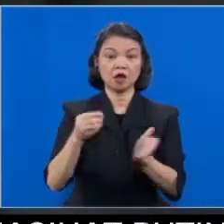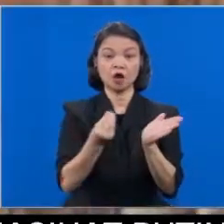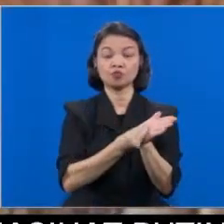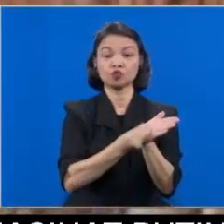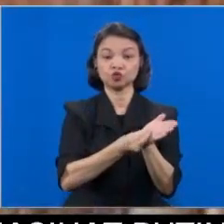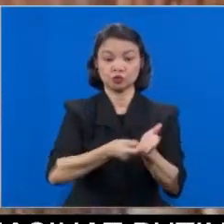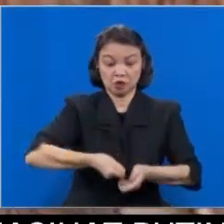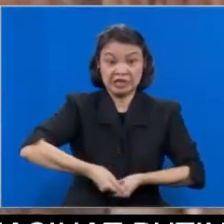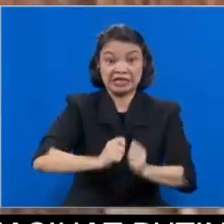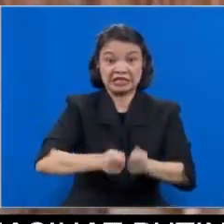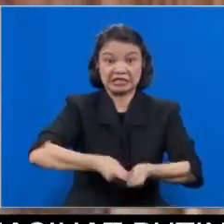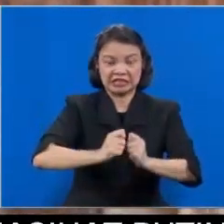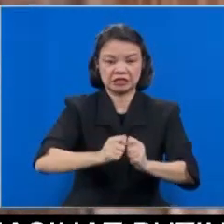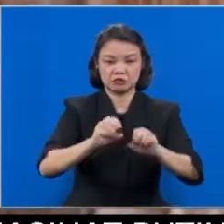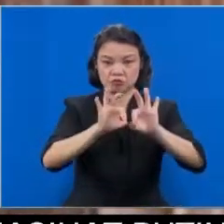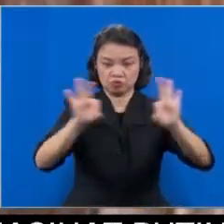linggis.